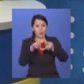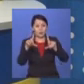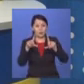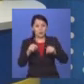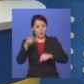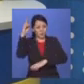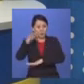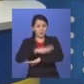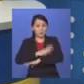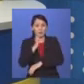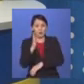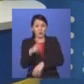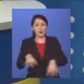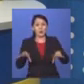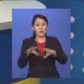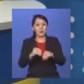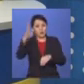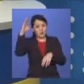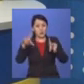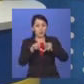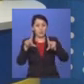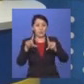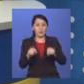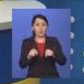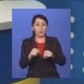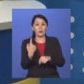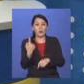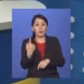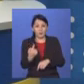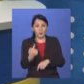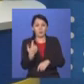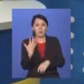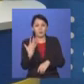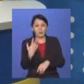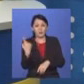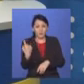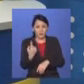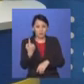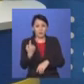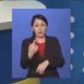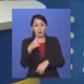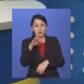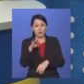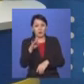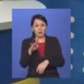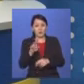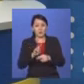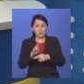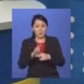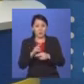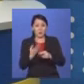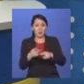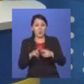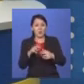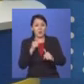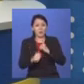ауыл мектептері дәстүрлі түрде сабақ өткізуге алады. Жалпы білім беретін білім ордаларының 1-ші және 5-ші сыныптары штаттық режимде